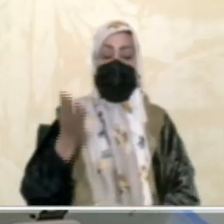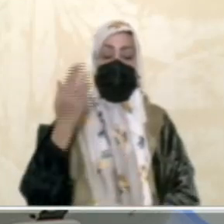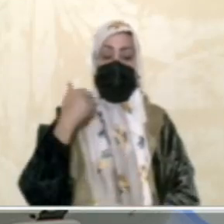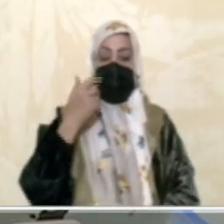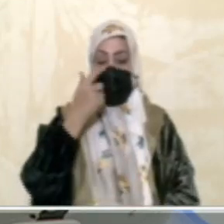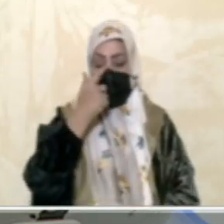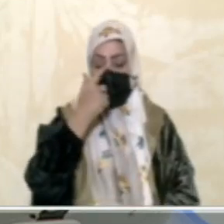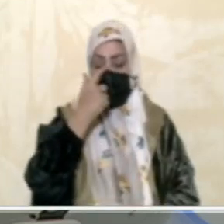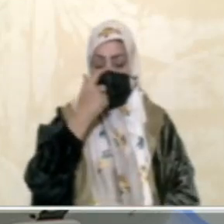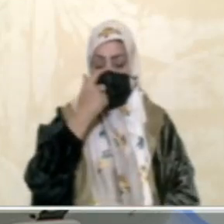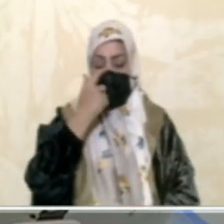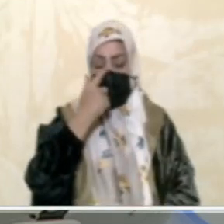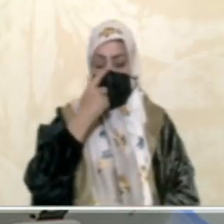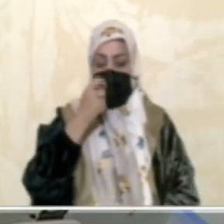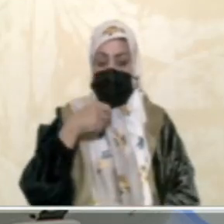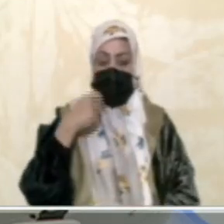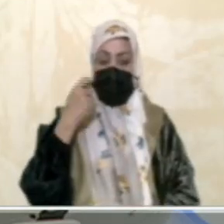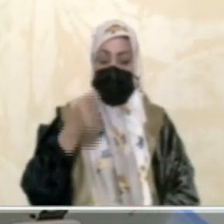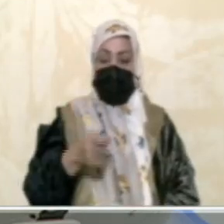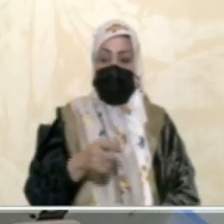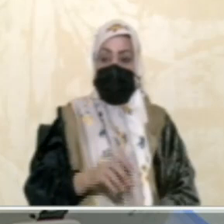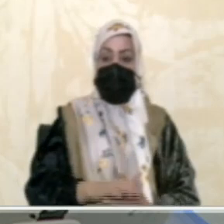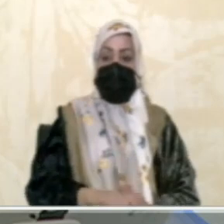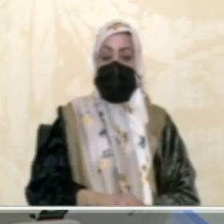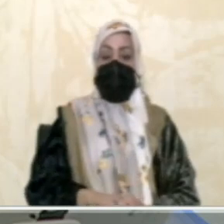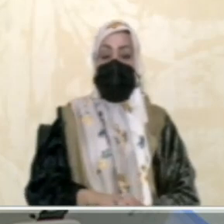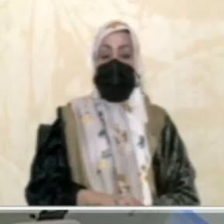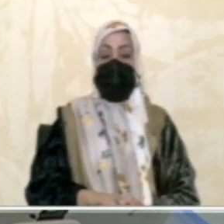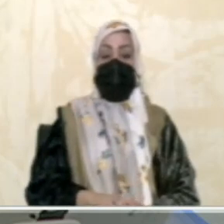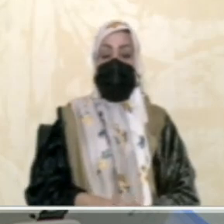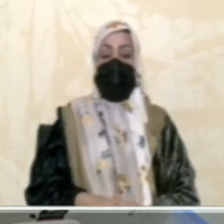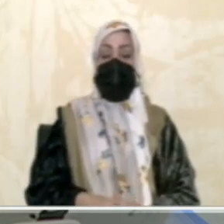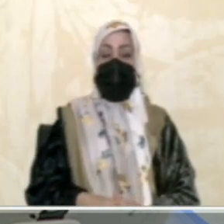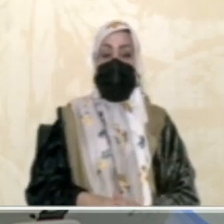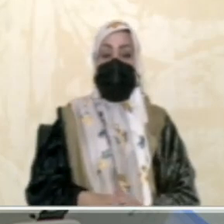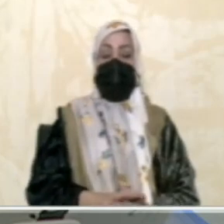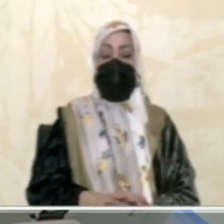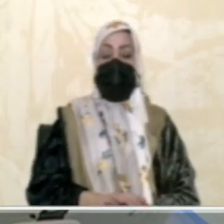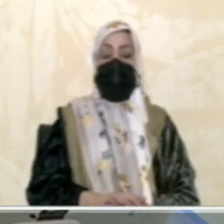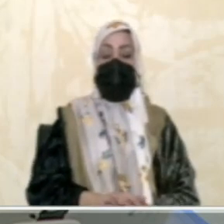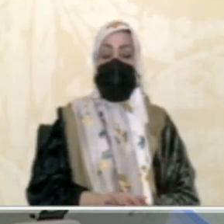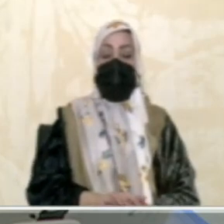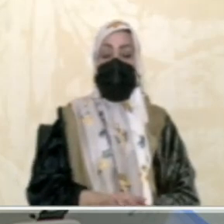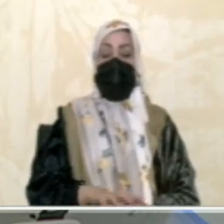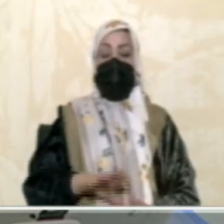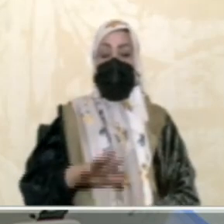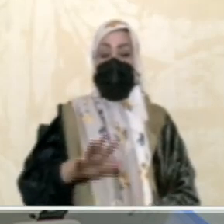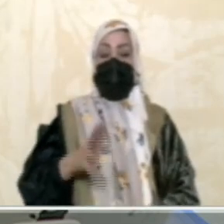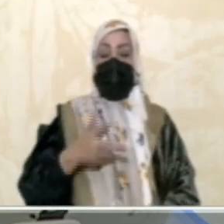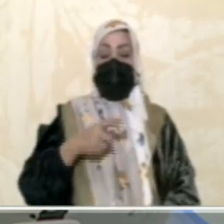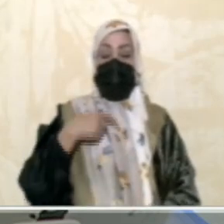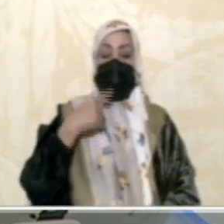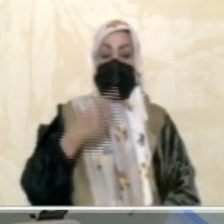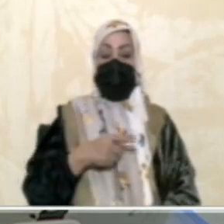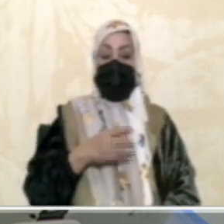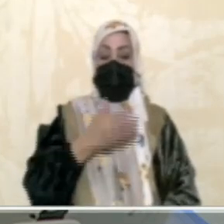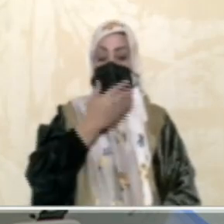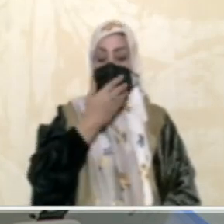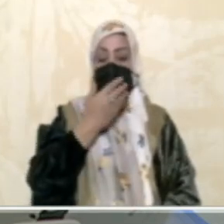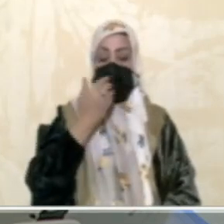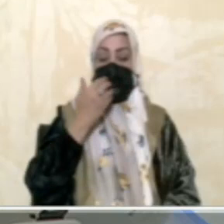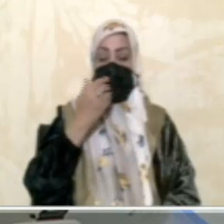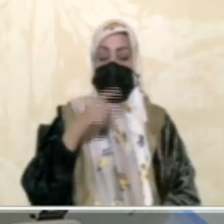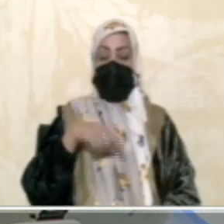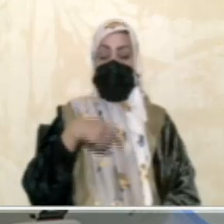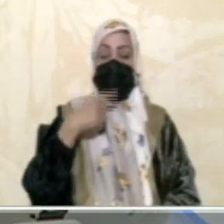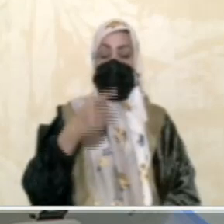بتقضيها ان شاء الله لكن اذا كان انت تاخد فيها اكثر من مرتين في اليوم مثلا في